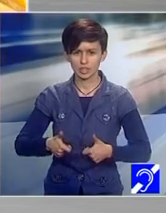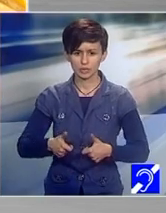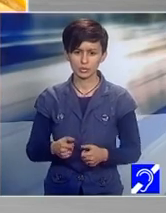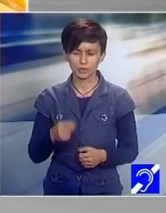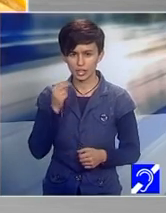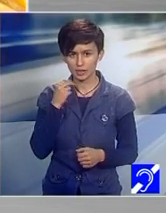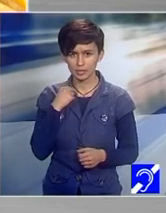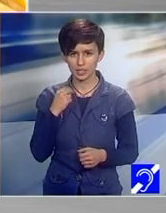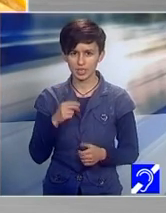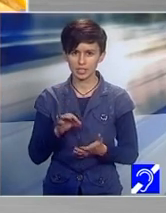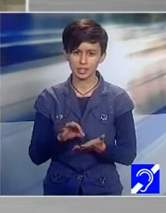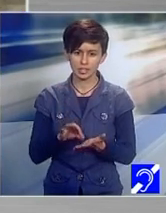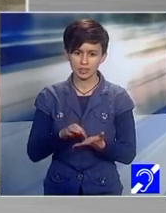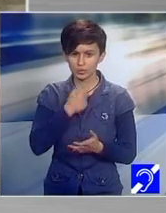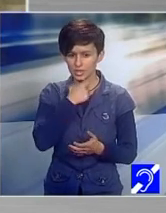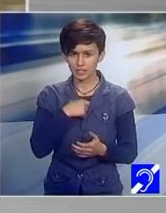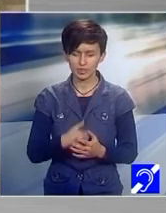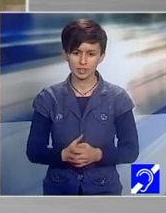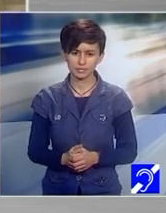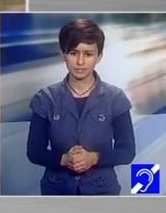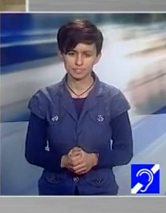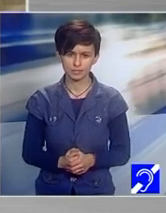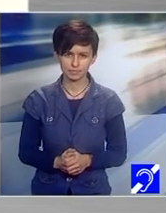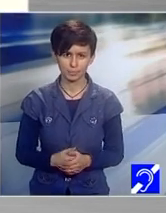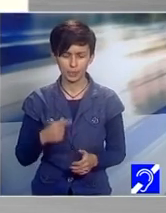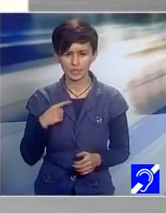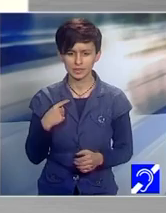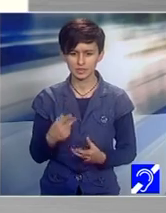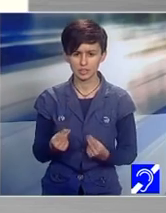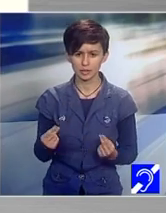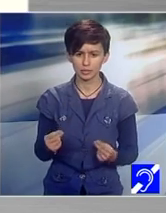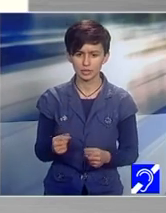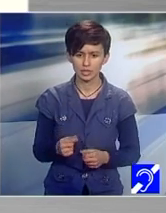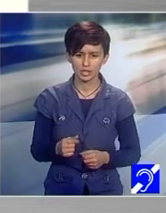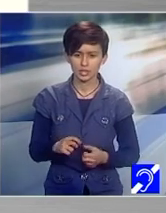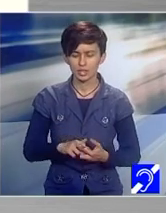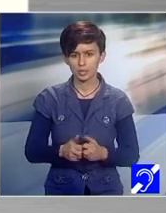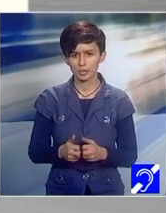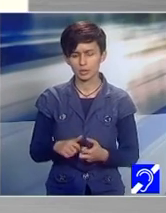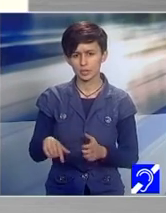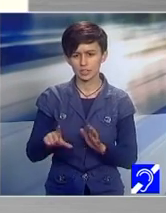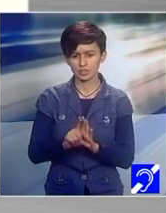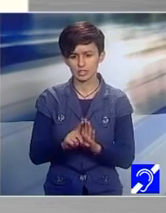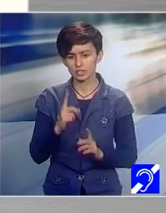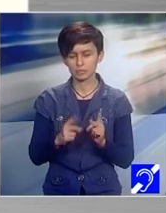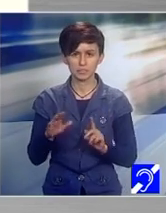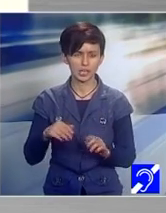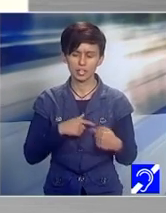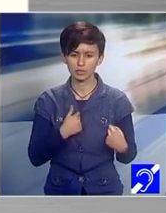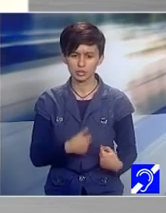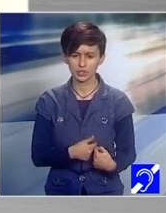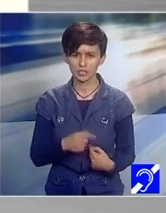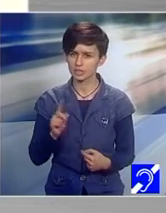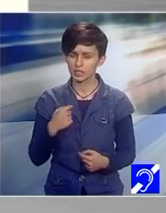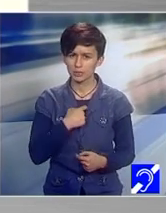multe neconcordanțe în această lege. În momentul în care ai de pildă o donație, în momentul acela tu nu mai poți